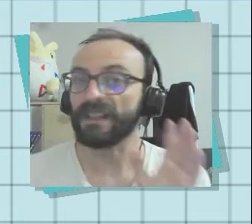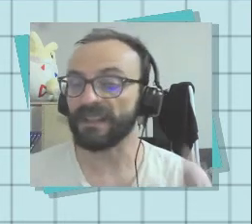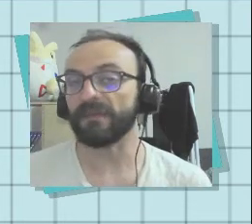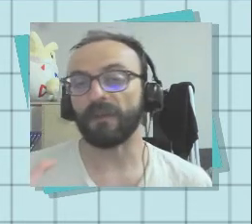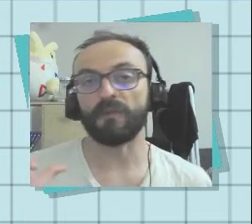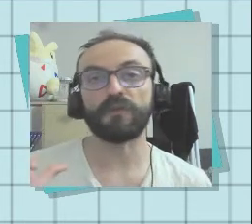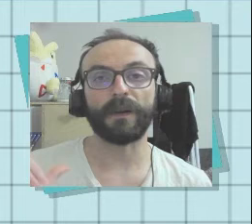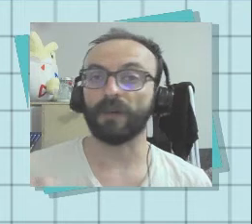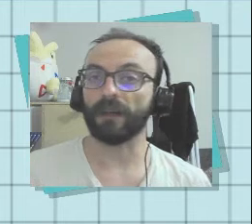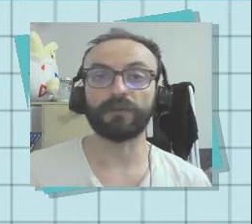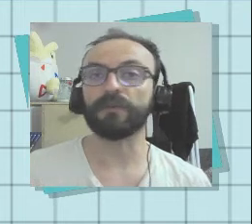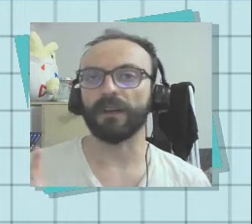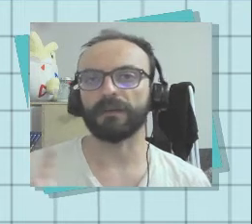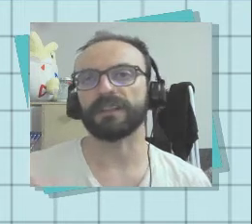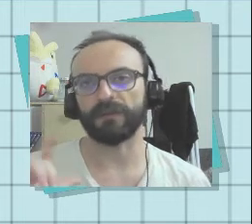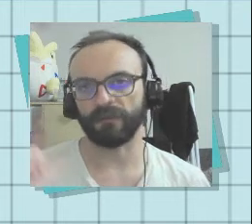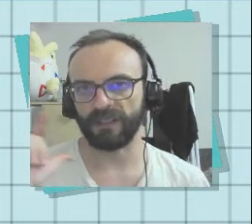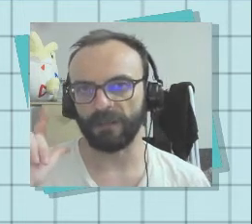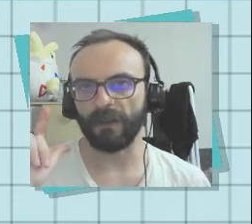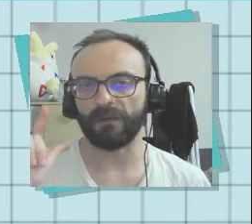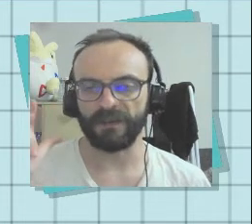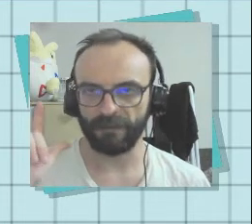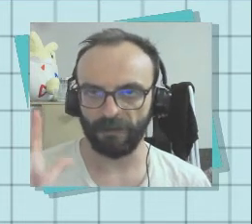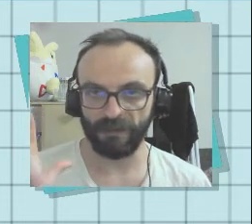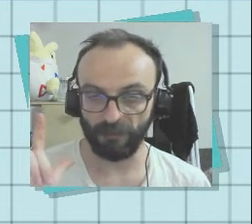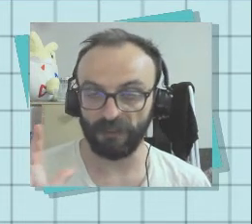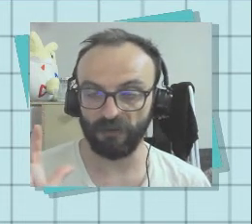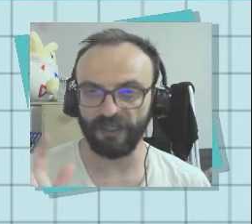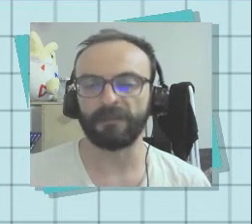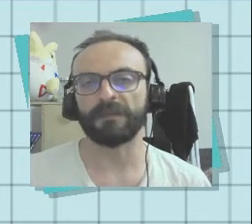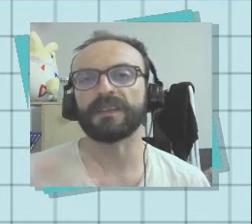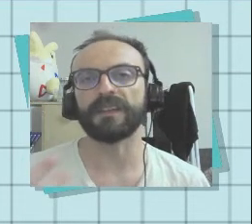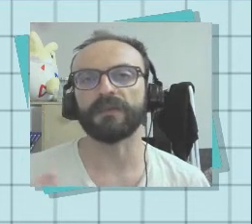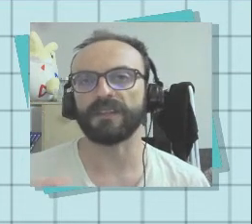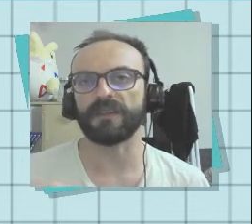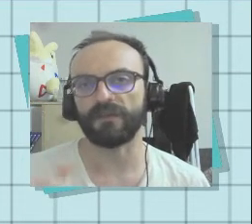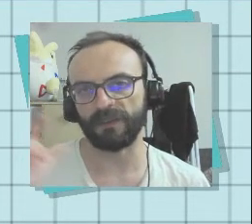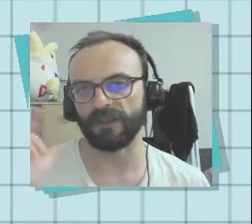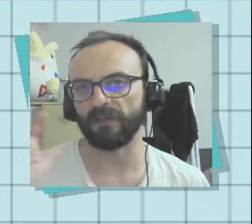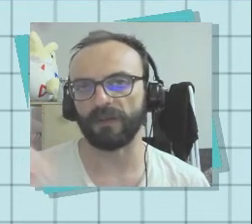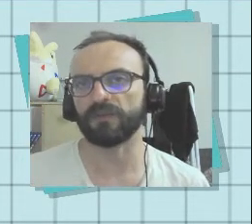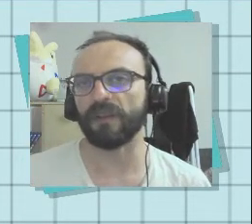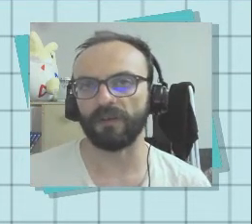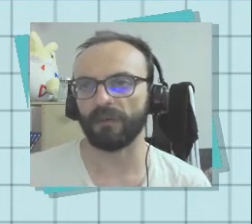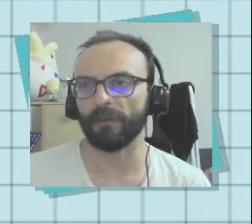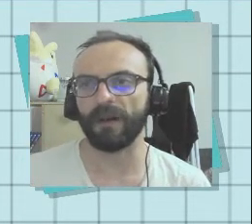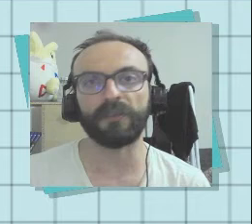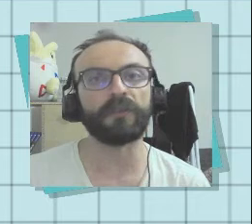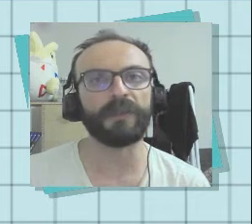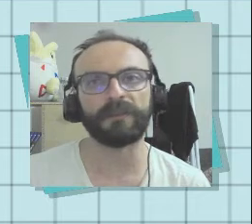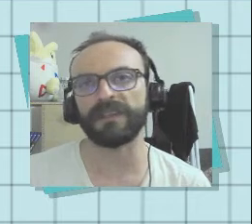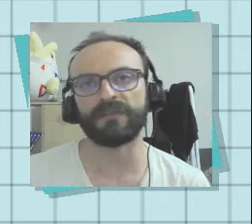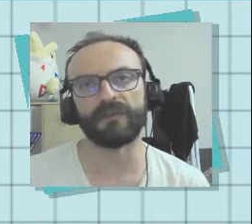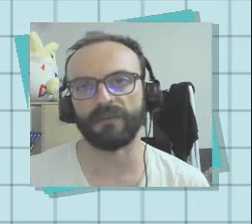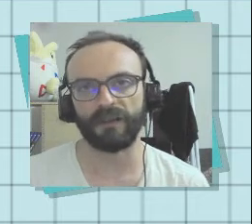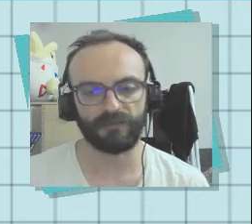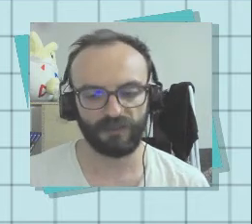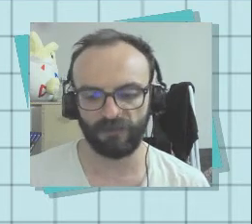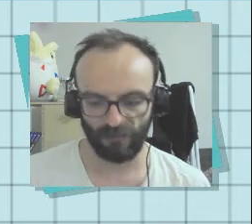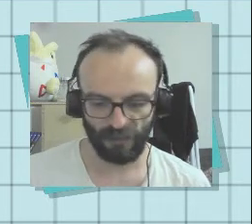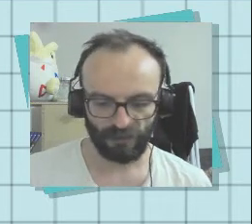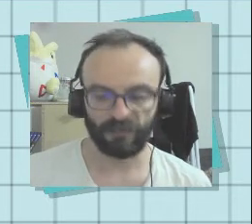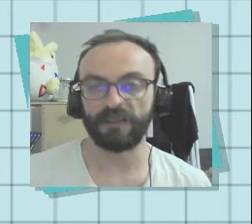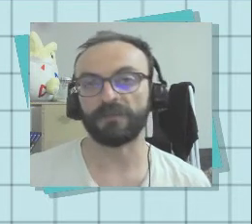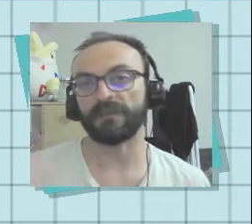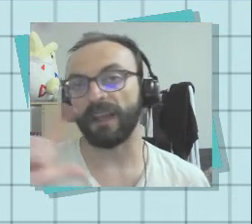C'est des signes, voilà, où on bouge pas trop. I love you, donc qui n'est pas, c'est pas, ça peut être je t'aime, mais c'est aussi souvent l'idée du I love you, genre bon bah rentre bien, bisous, voilà, chez